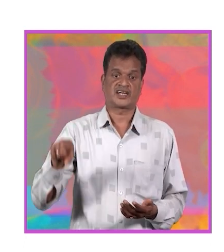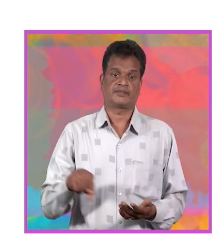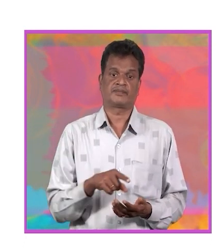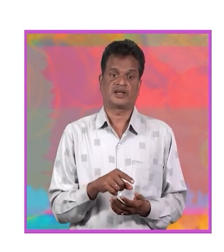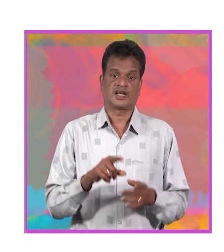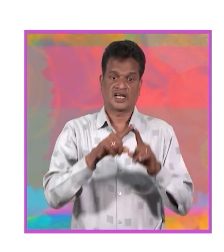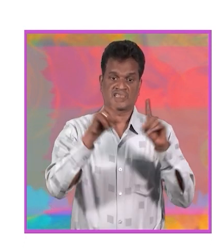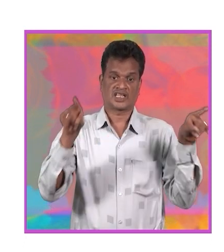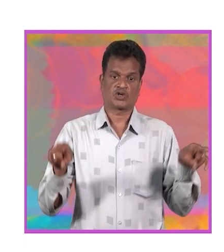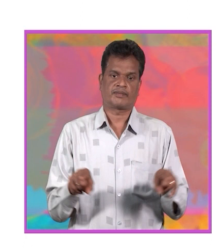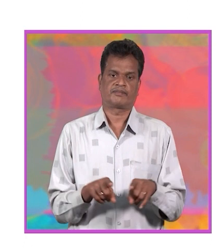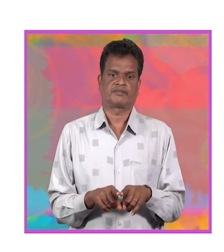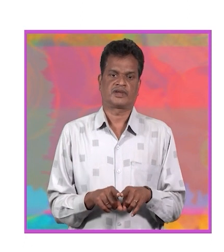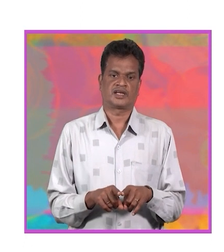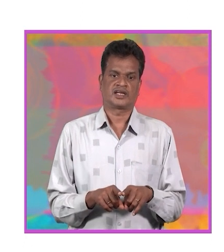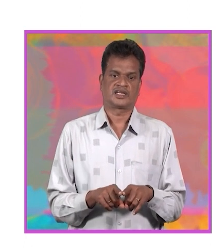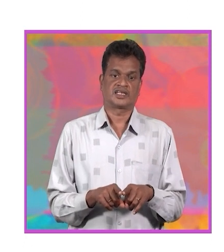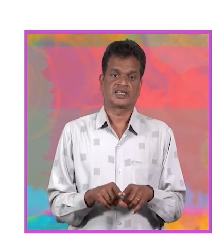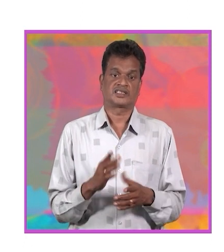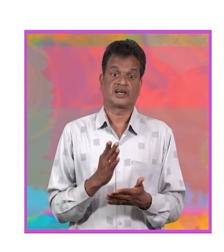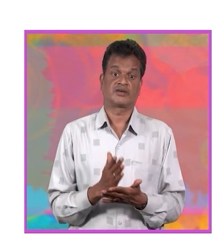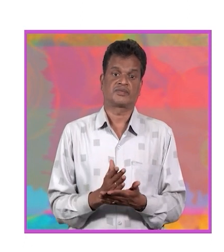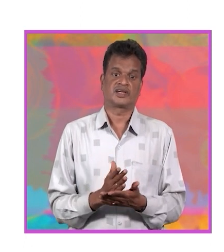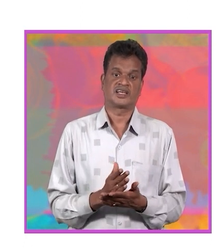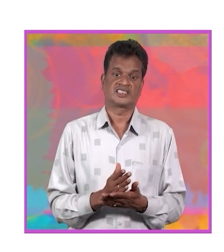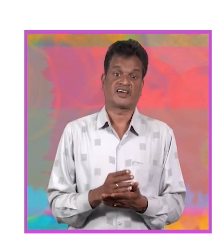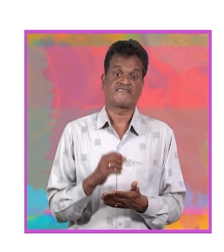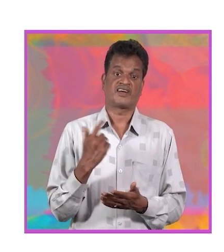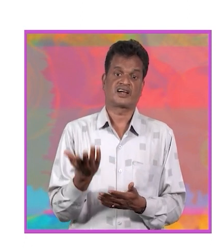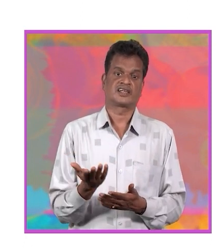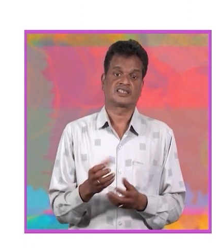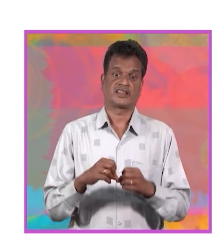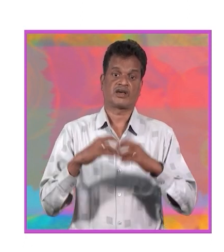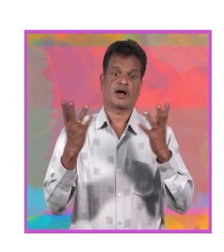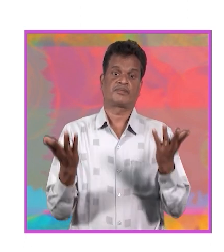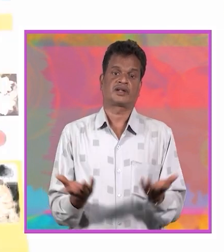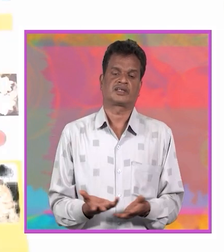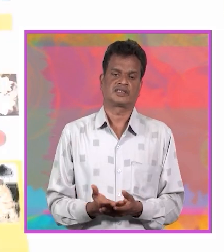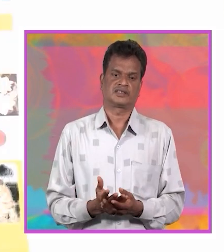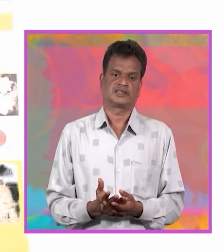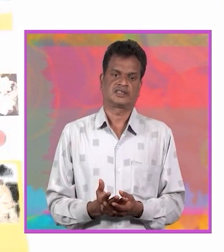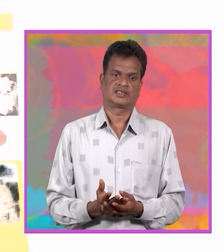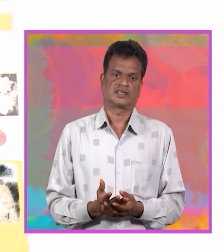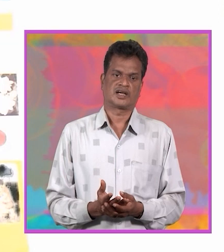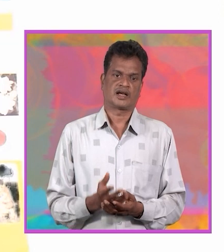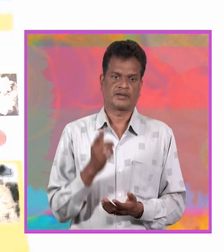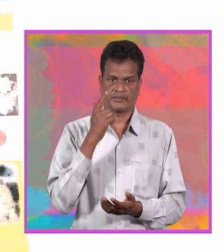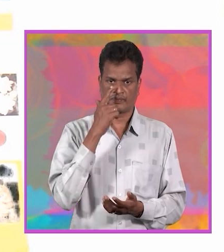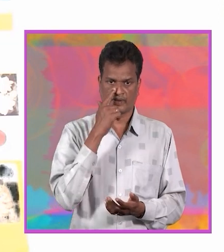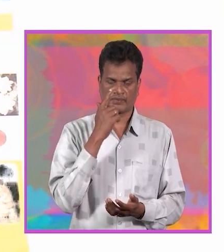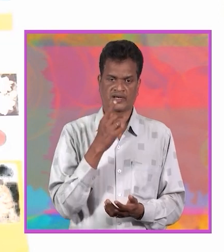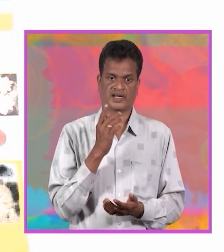சதுரம், செம்மை, செவ்வாய், செந்தாமரை. இது செந்தாமரை என்பது செம்மை என்ற நிறத்தை